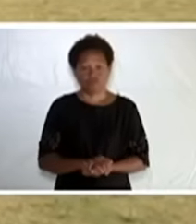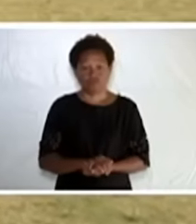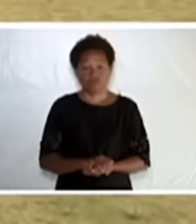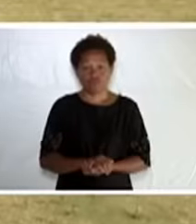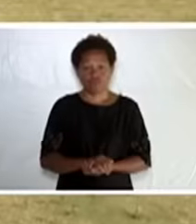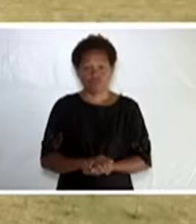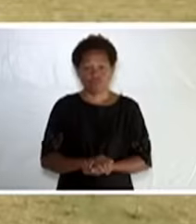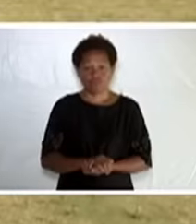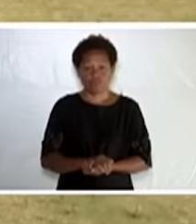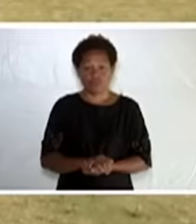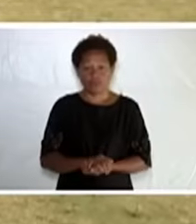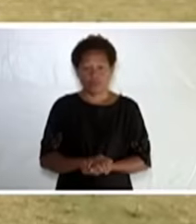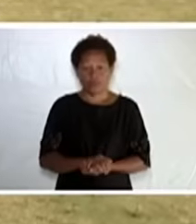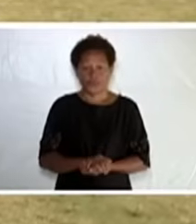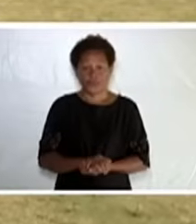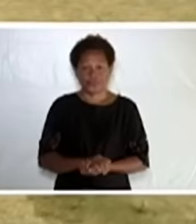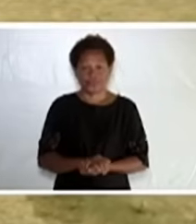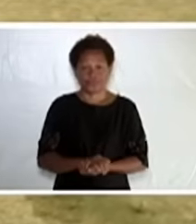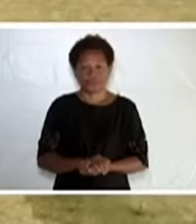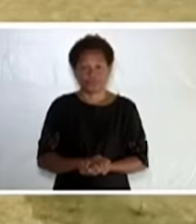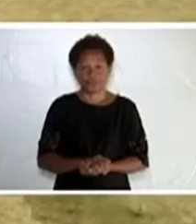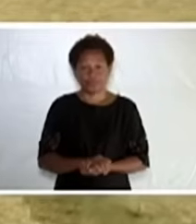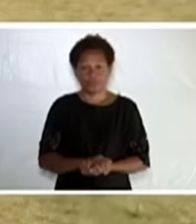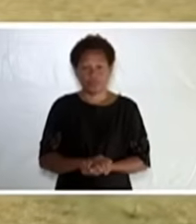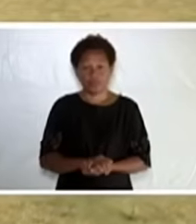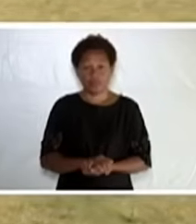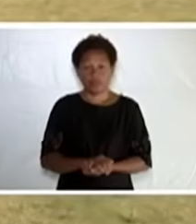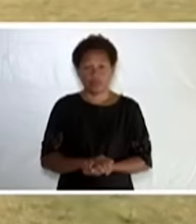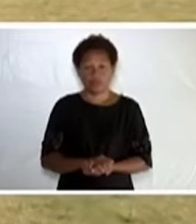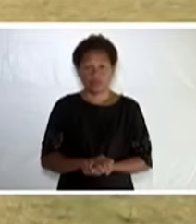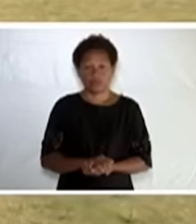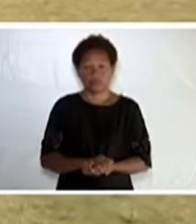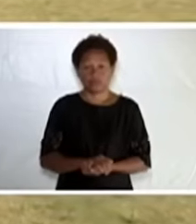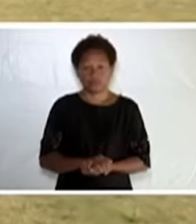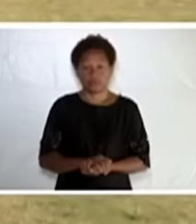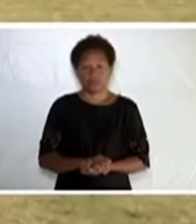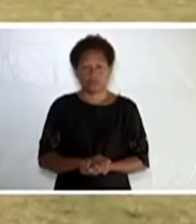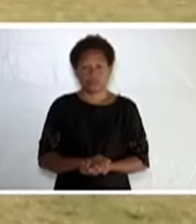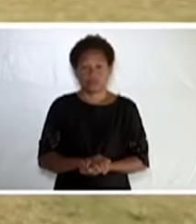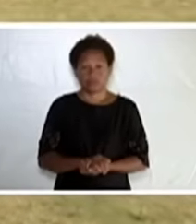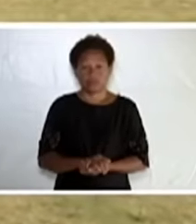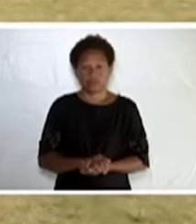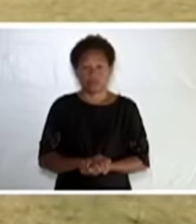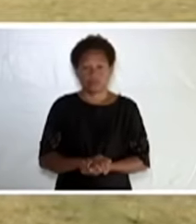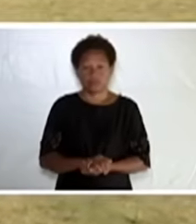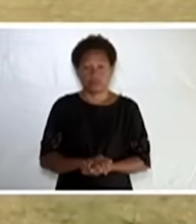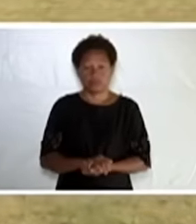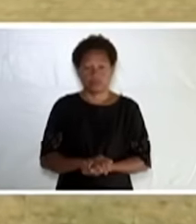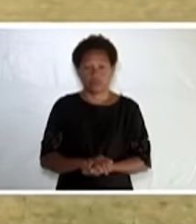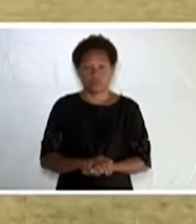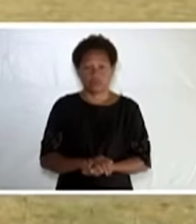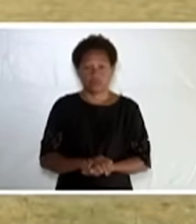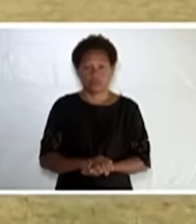हम फिजियन हैं, फिजी के नागरिक हैं और हमें इस बात का बड़ा ही गर्व है। ऐसे मौके पर वैसे इस महीने की जब